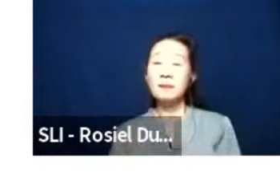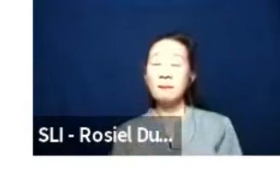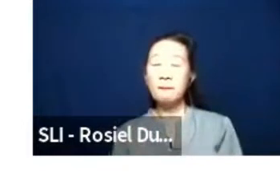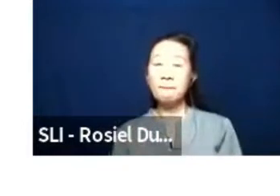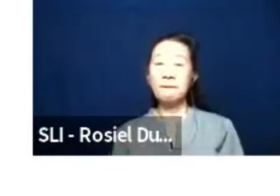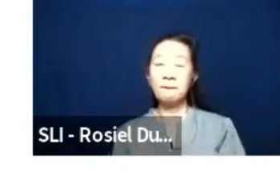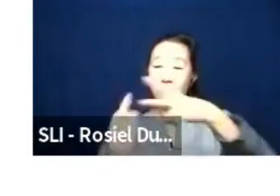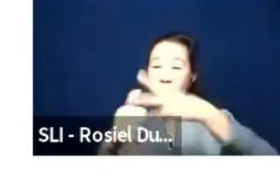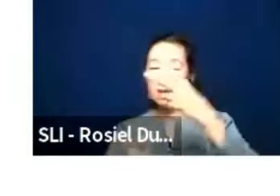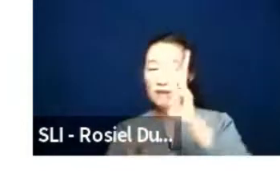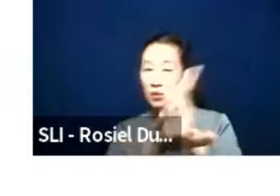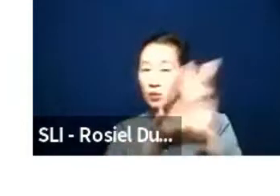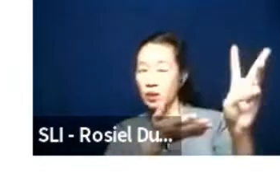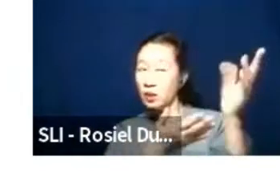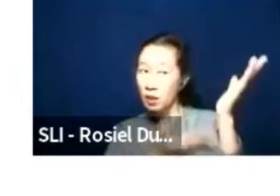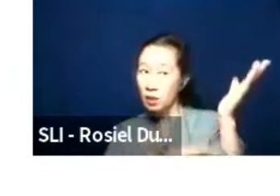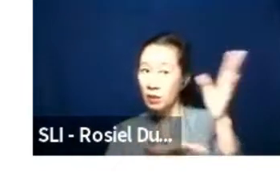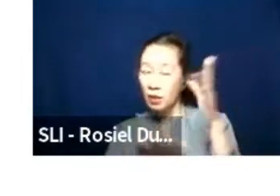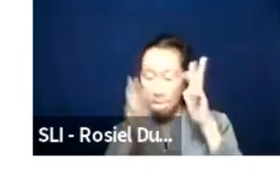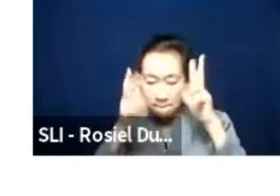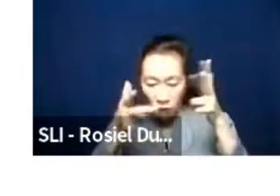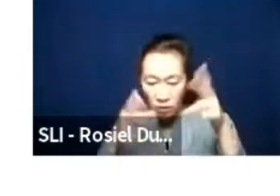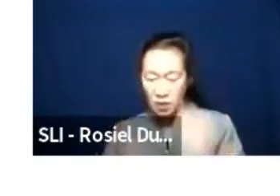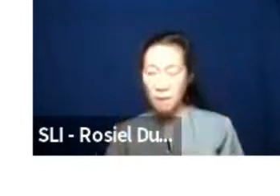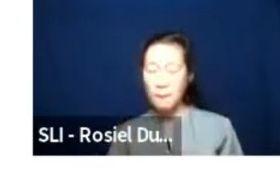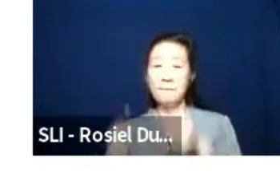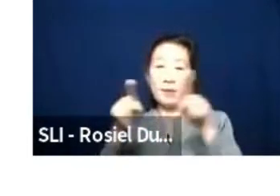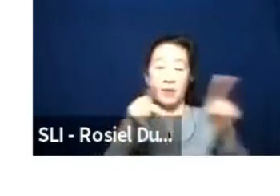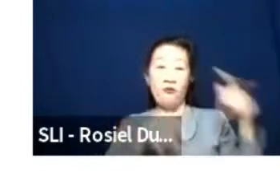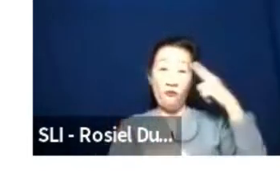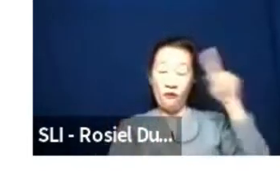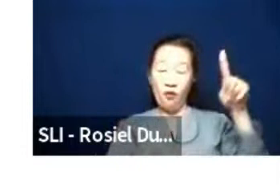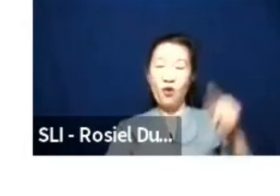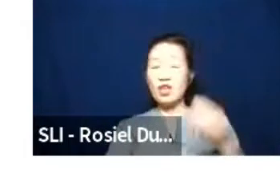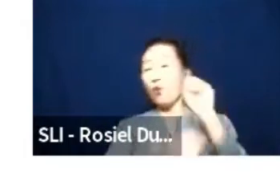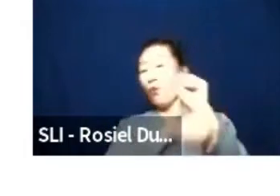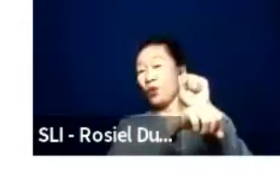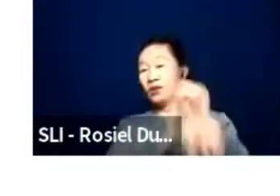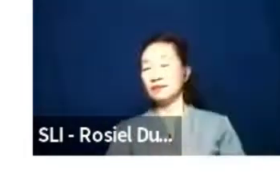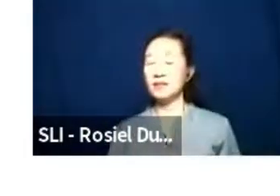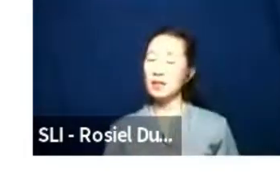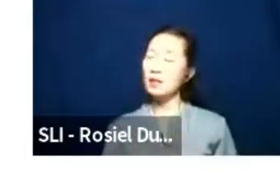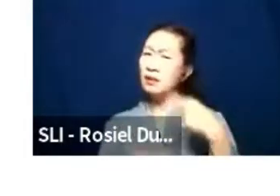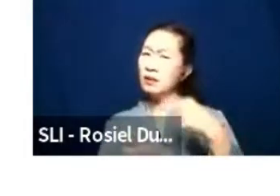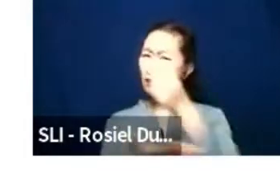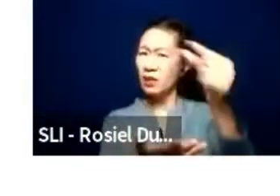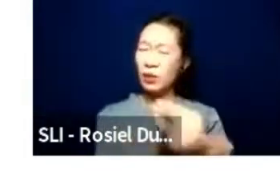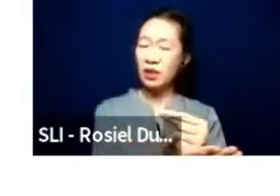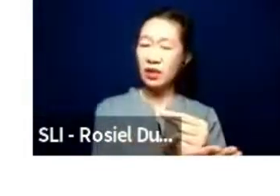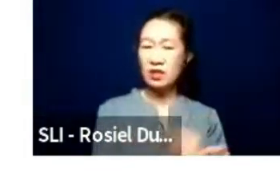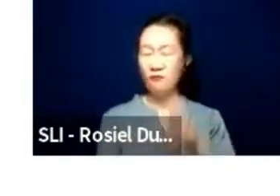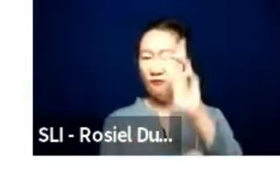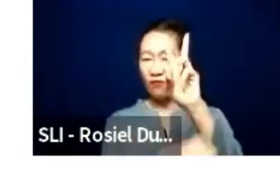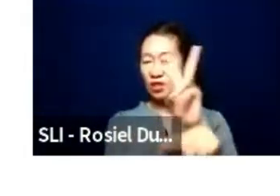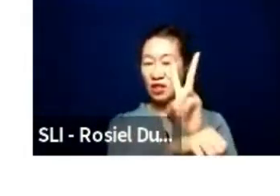twice a week. Doon matututukan yung kanyang paghahanda para sa kanyang trabaho. Pag nakagraduate siya doon sa